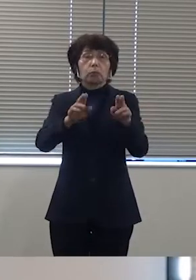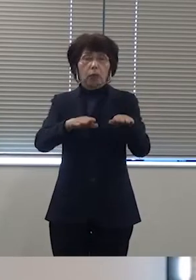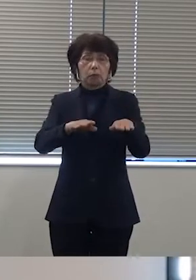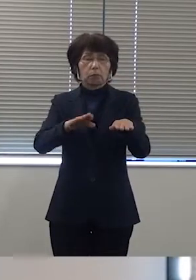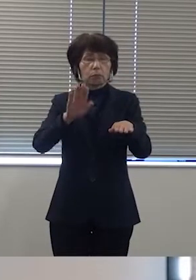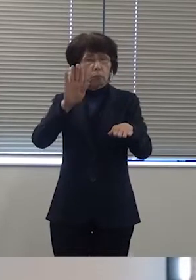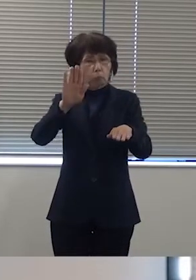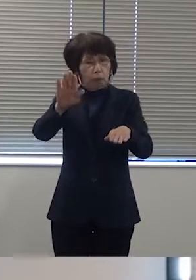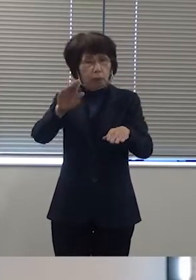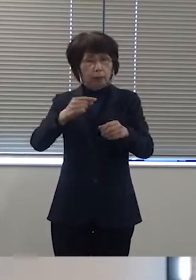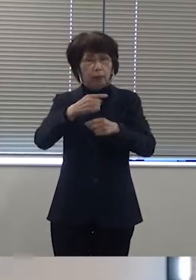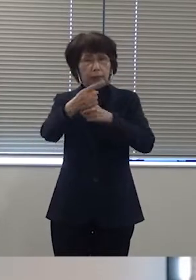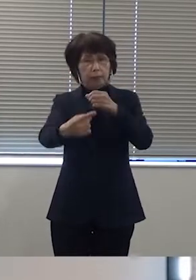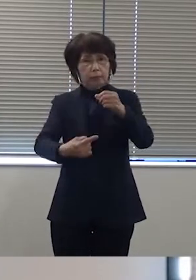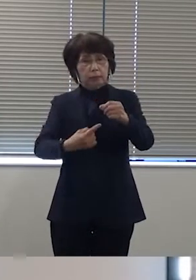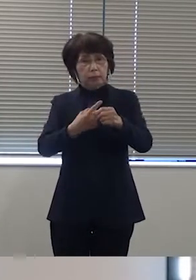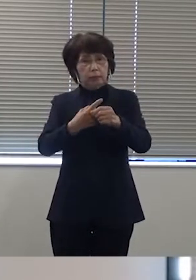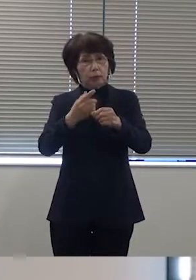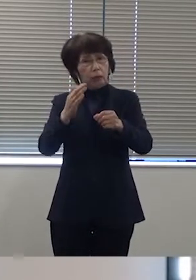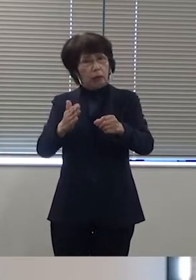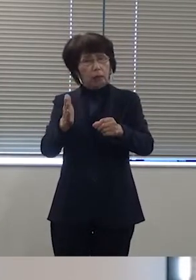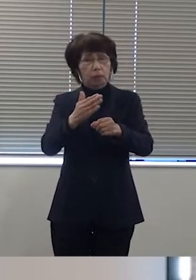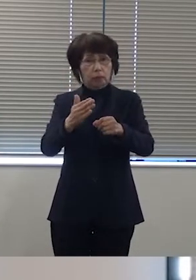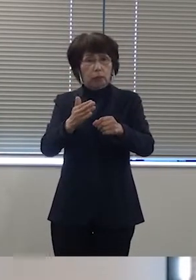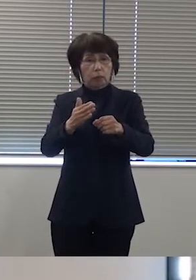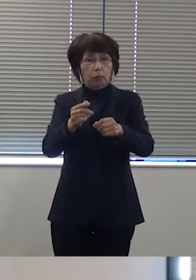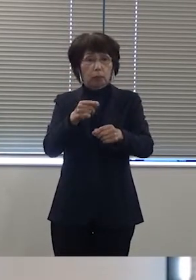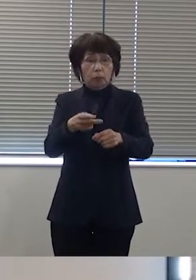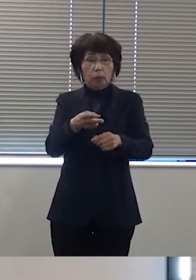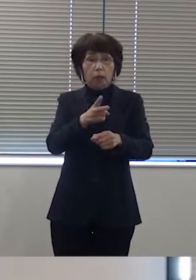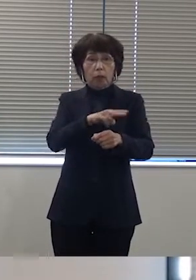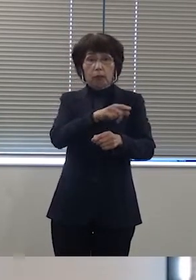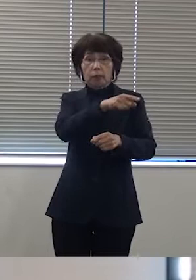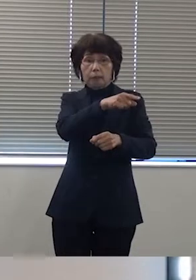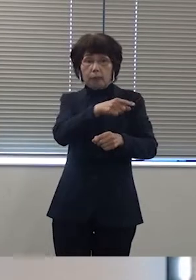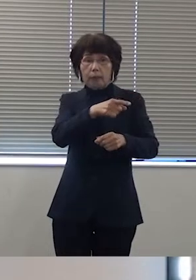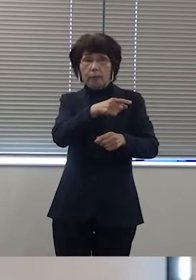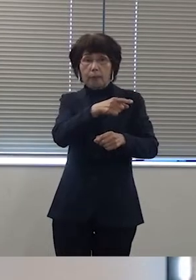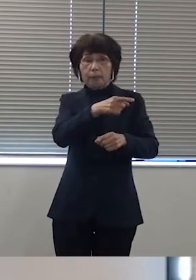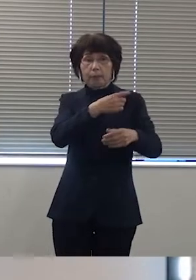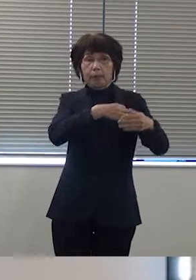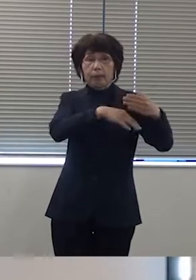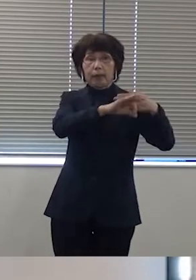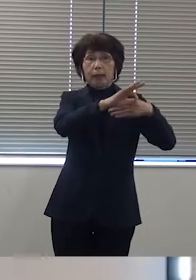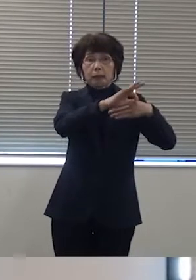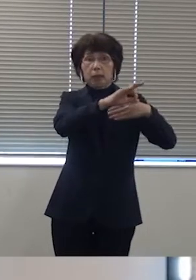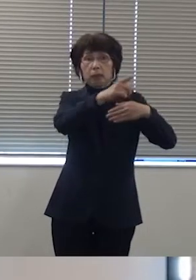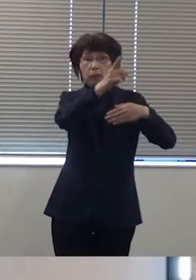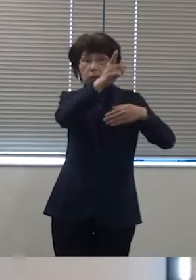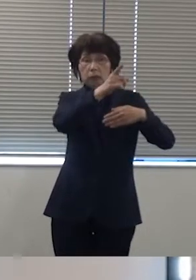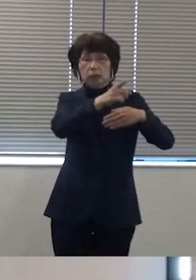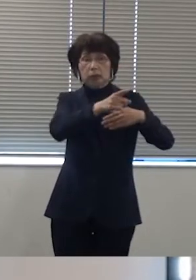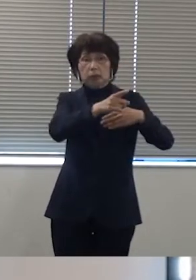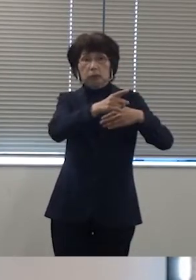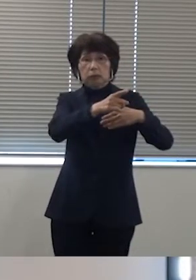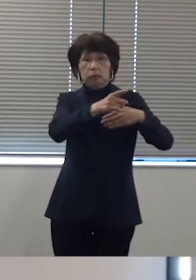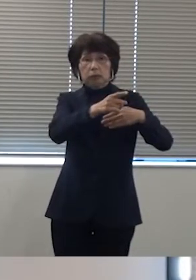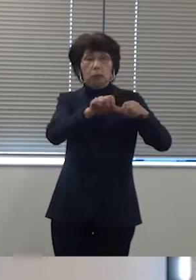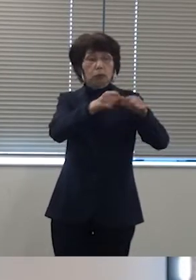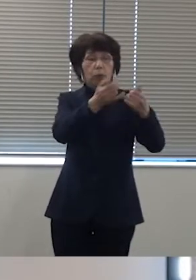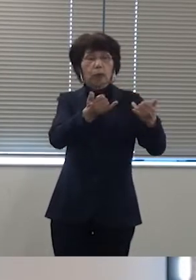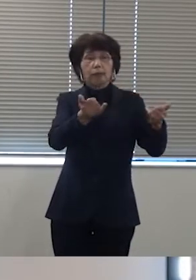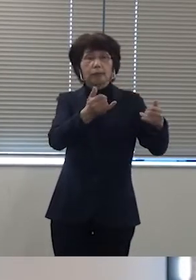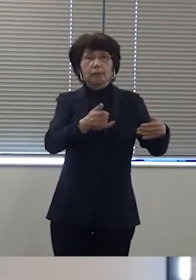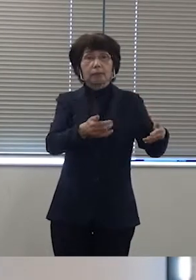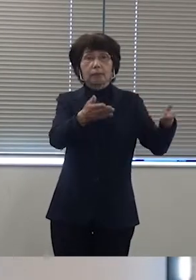は、イオンの朝日の2階に借りて入っている状況になりますので、そちら側